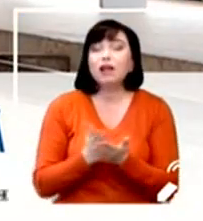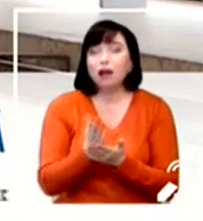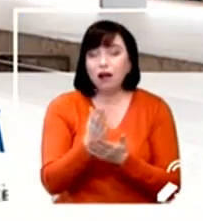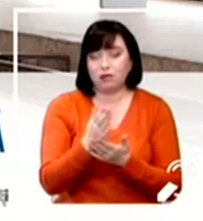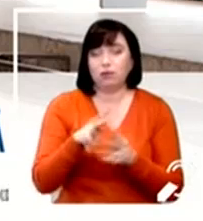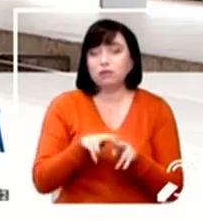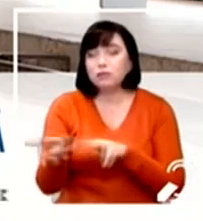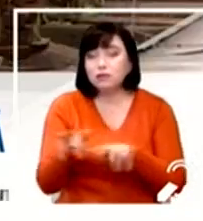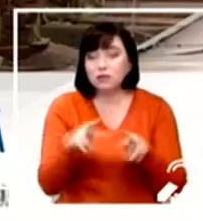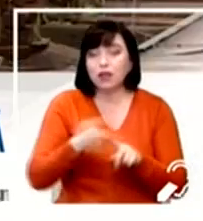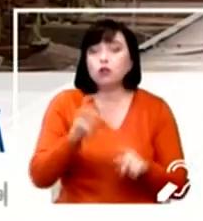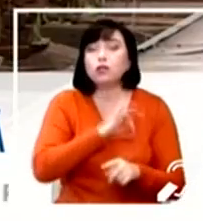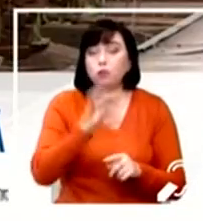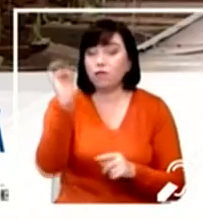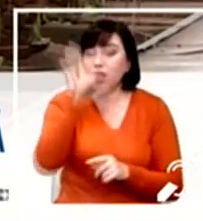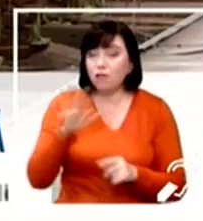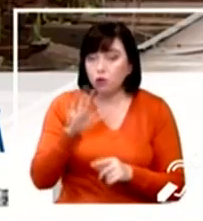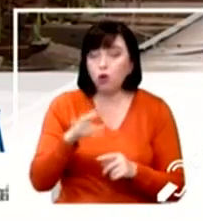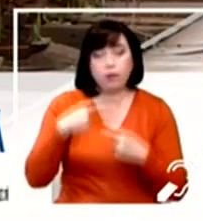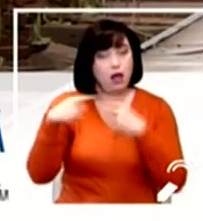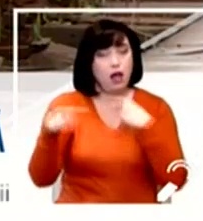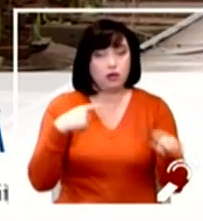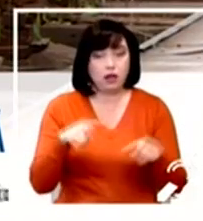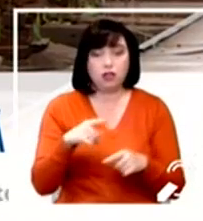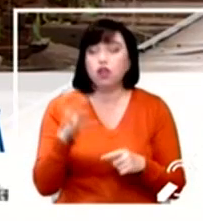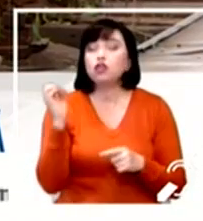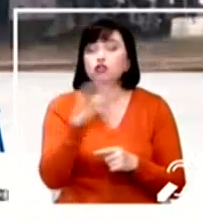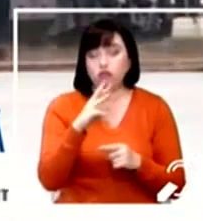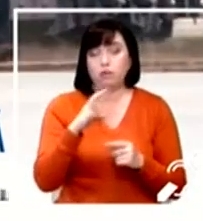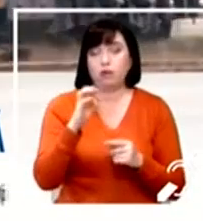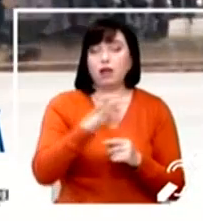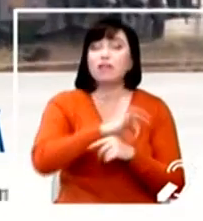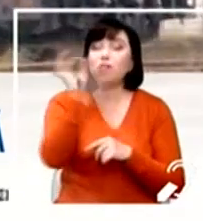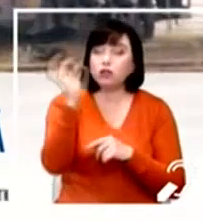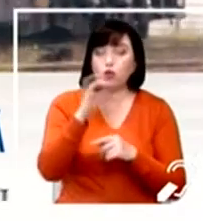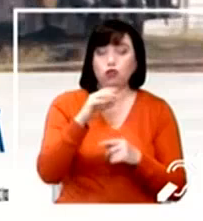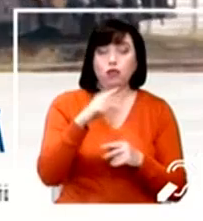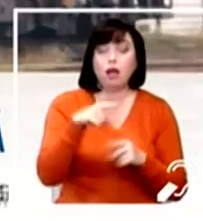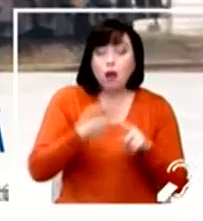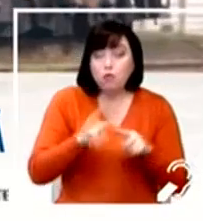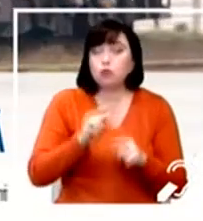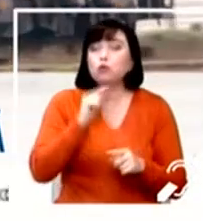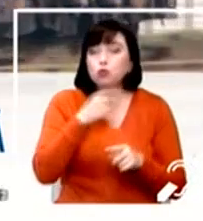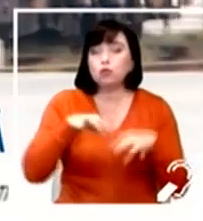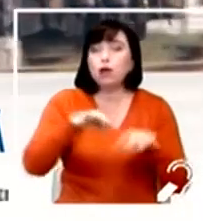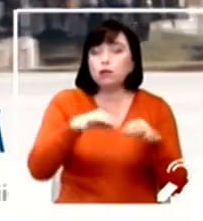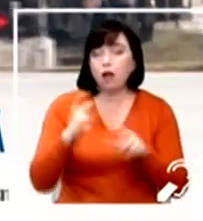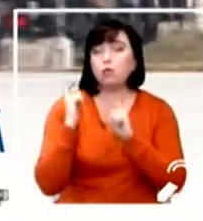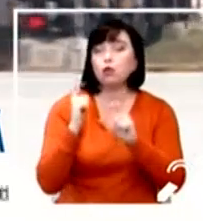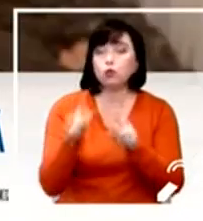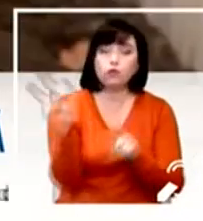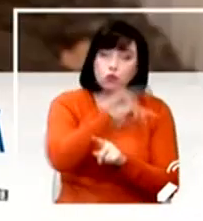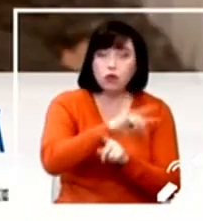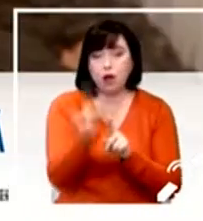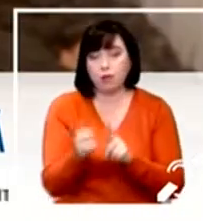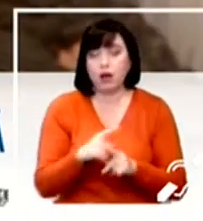Ecartamentul căilor ferate utilizat în statele europene este diferit de cel din Europa de Est, ceea ce face dificil transportul de mărfuri în ambele